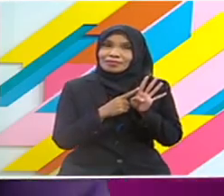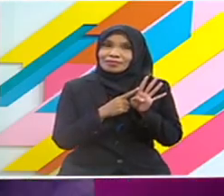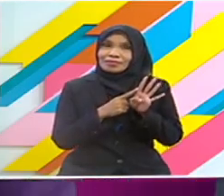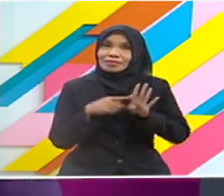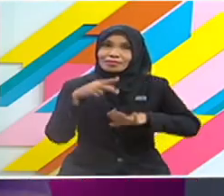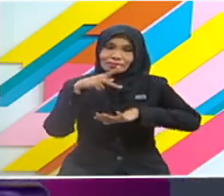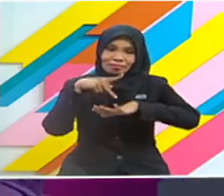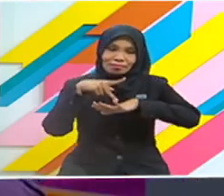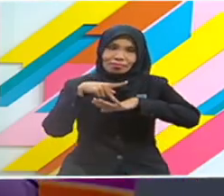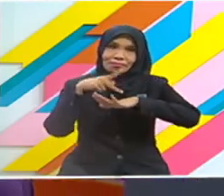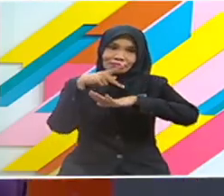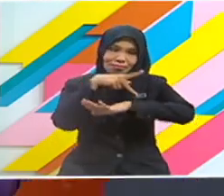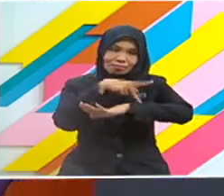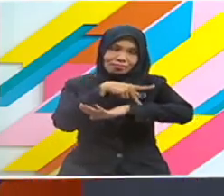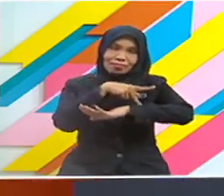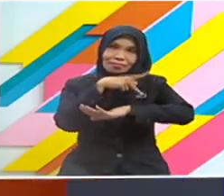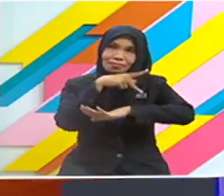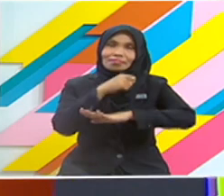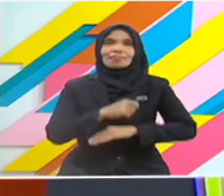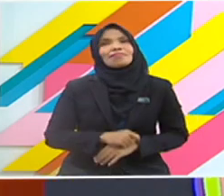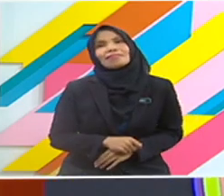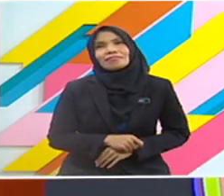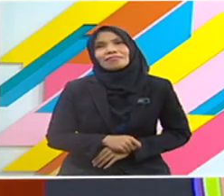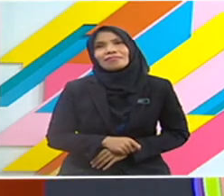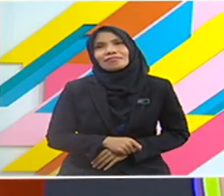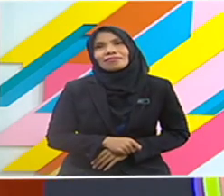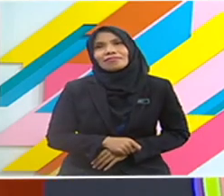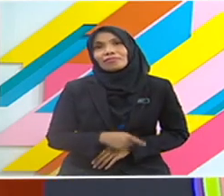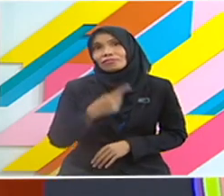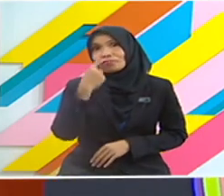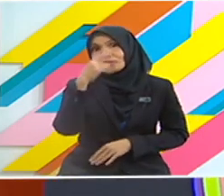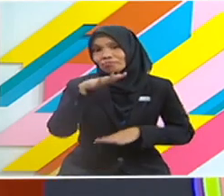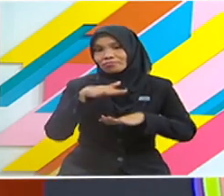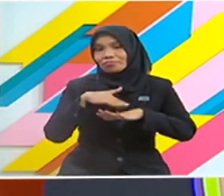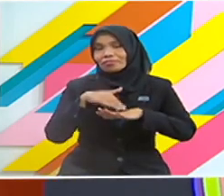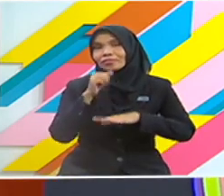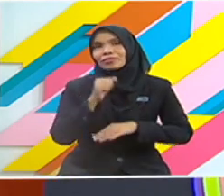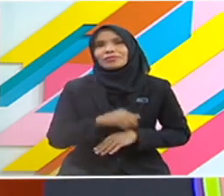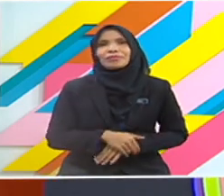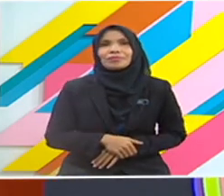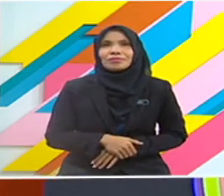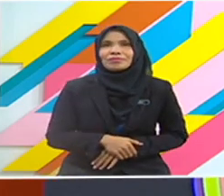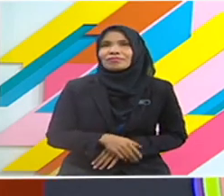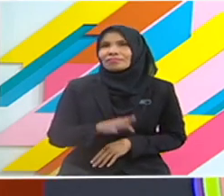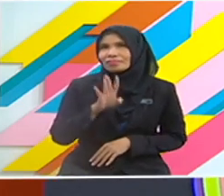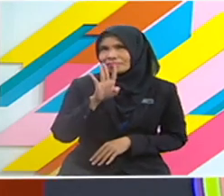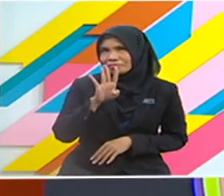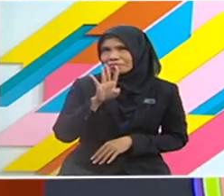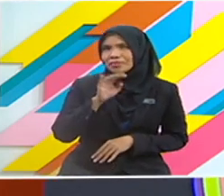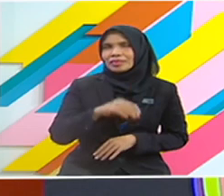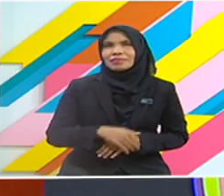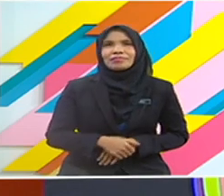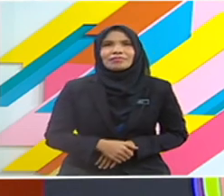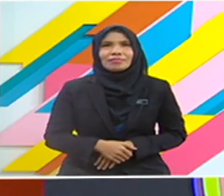adalah kulit. Yang mana ini adalah untuk deria sentuhan. ada terdapat 4 jenis rangsangan